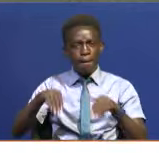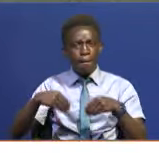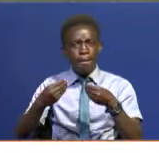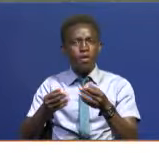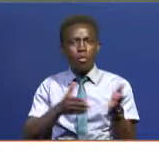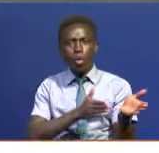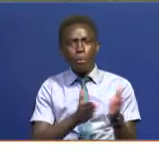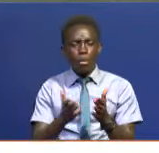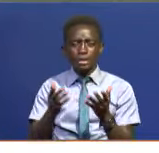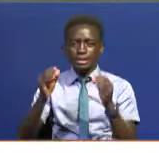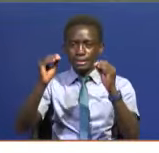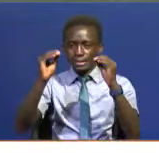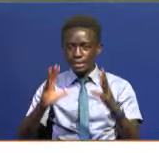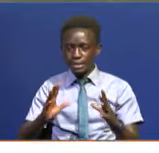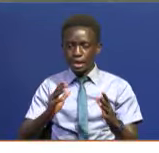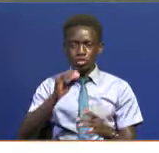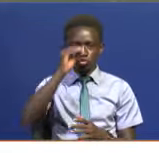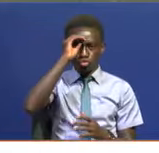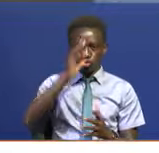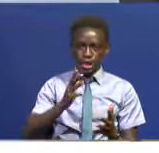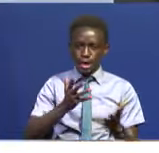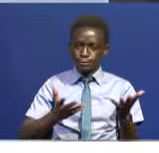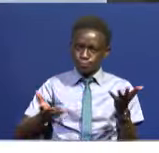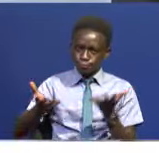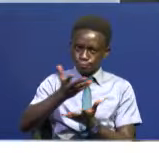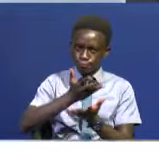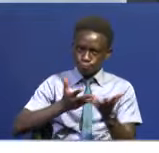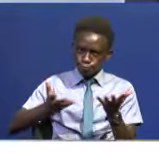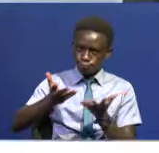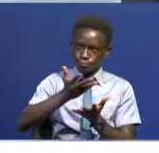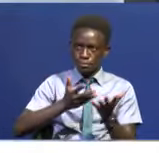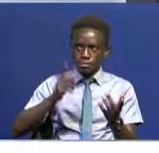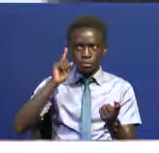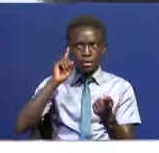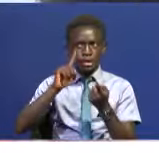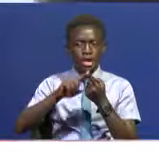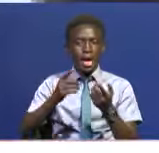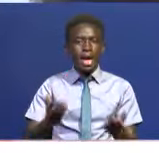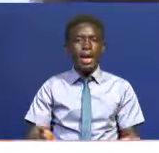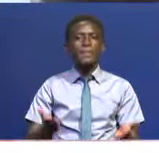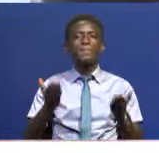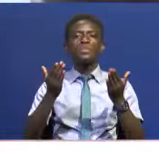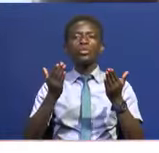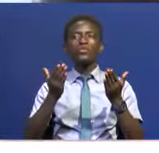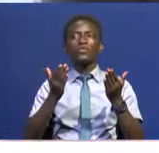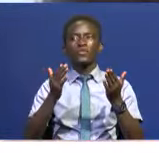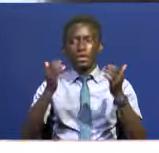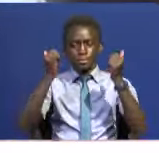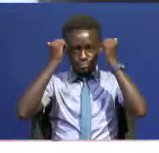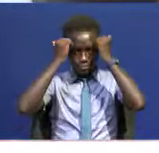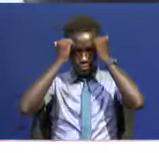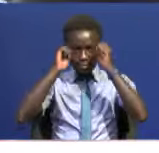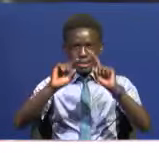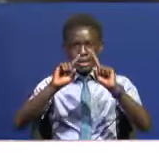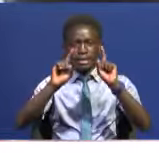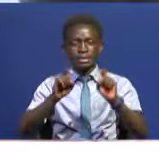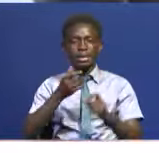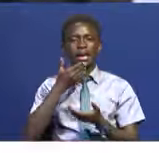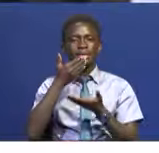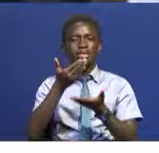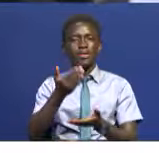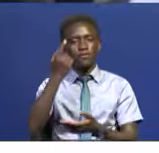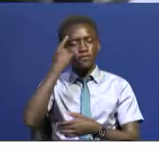walimu pamoja na wanafunzi wao kwa lengo la kuinua viwango vya matokeo vya mtihani ya kitaifa.